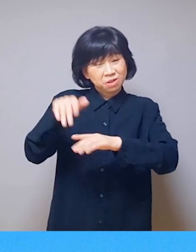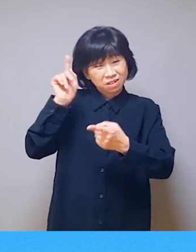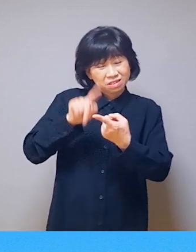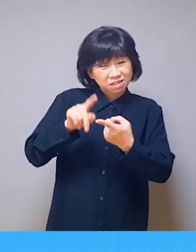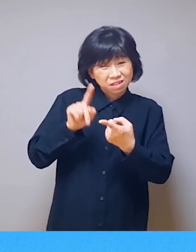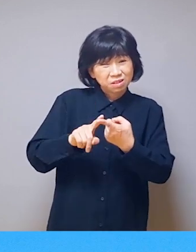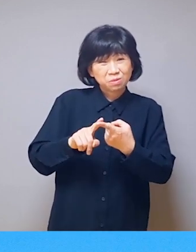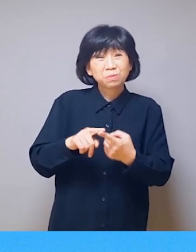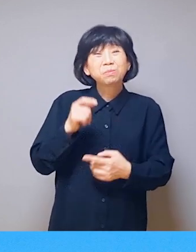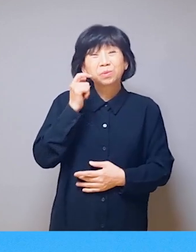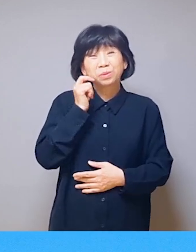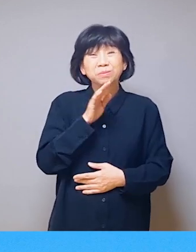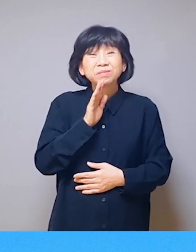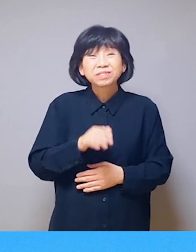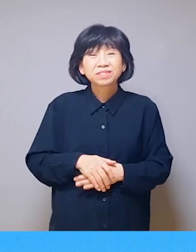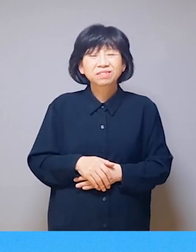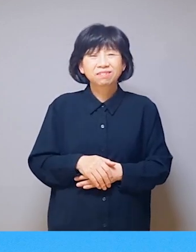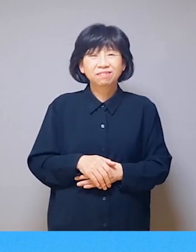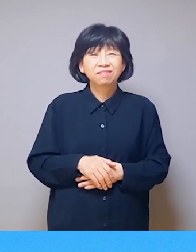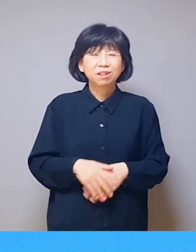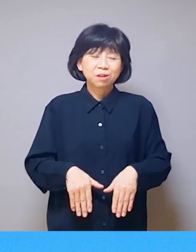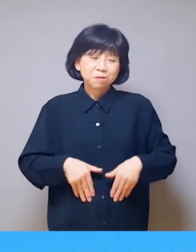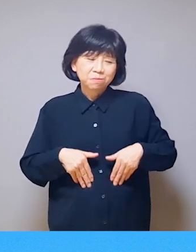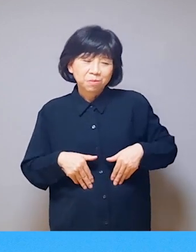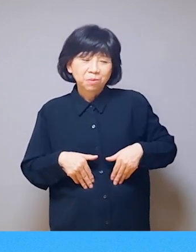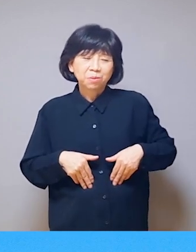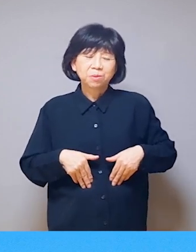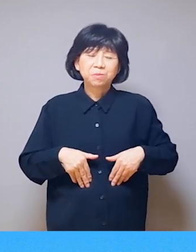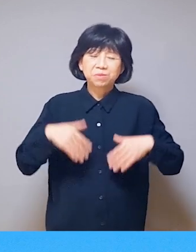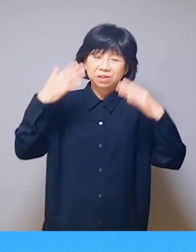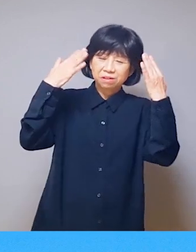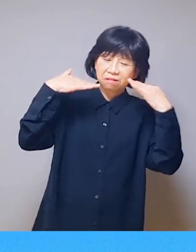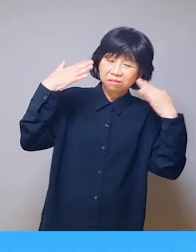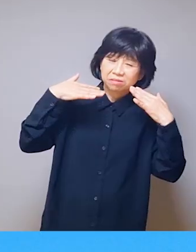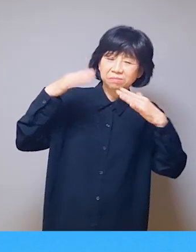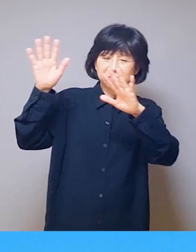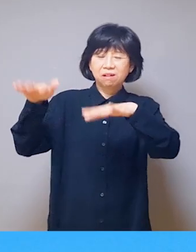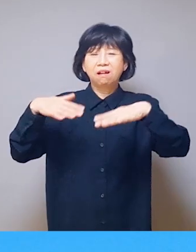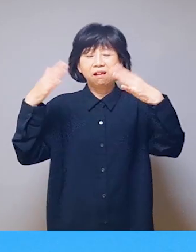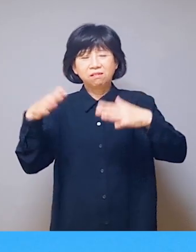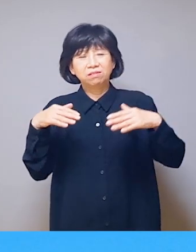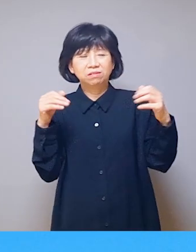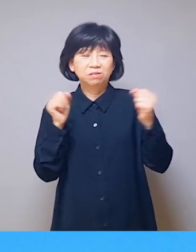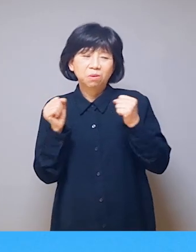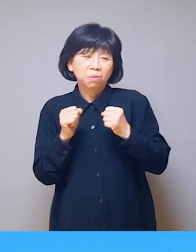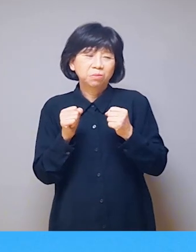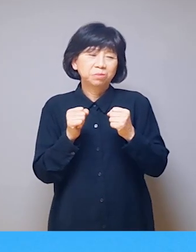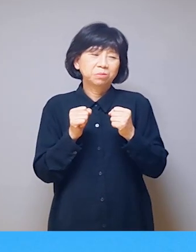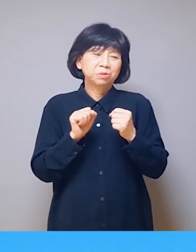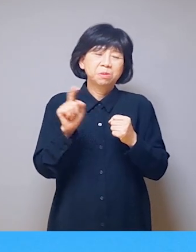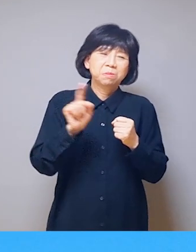봄에는 뭐하고, 여름에는 뭐하고, 가을에는 뭐하고, 겨울에는 뭐하고, 교회에 일정들이 있어요.